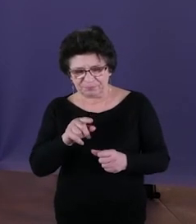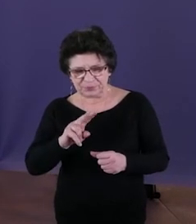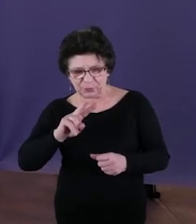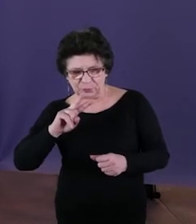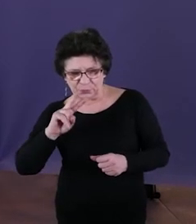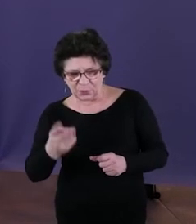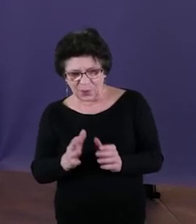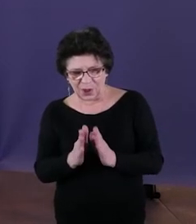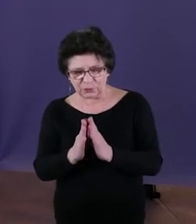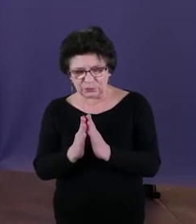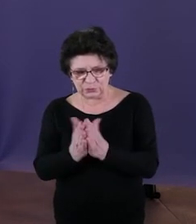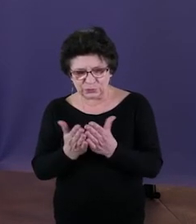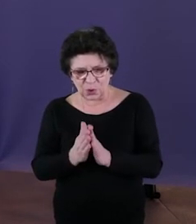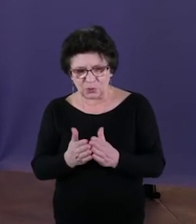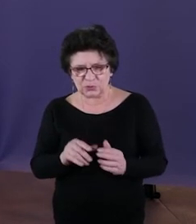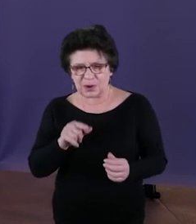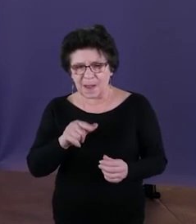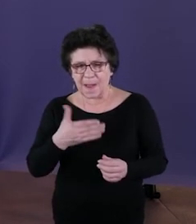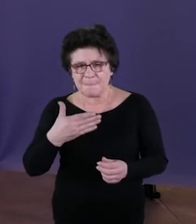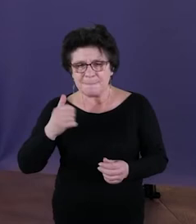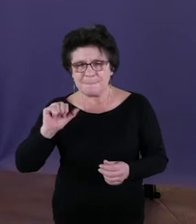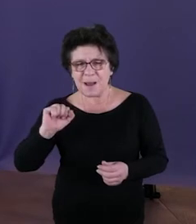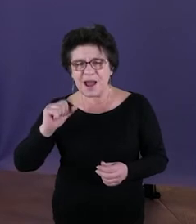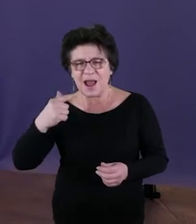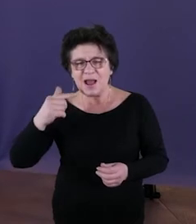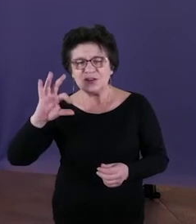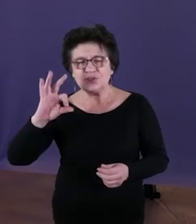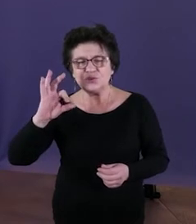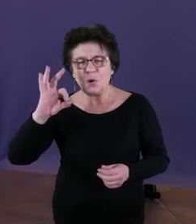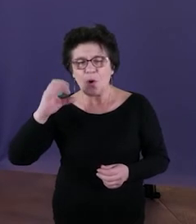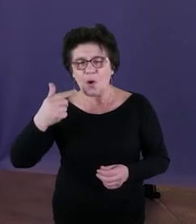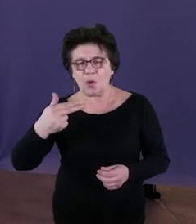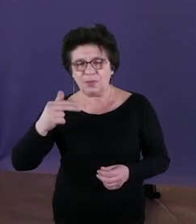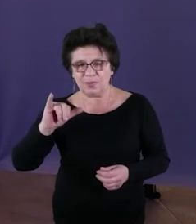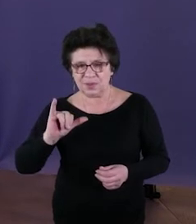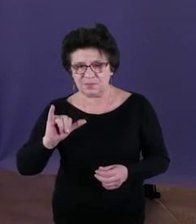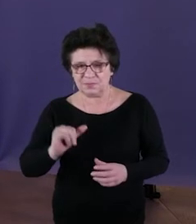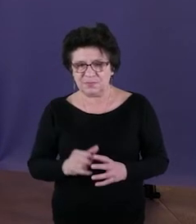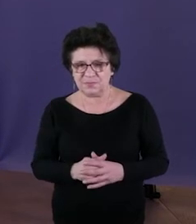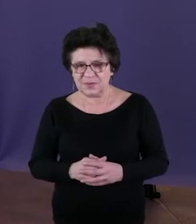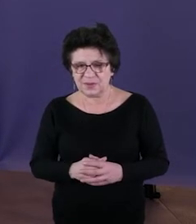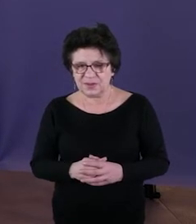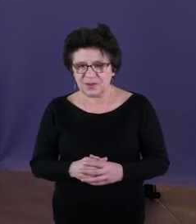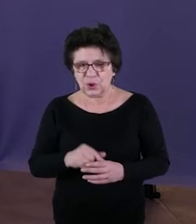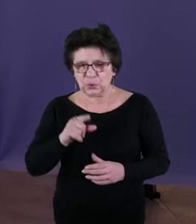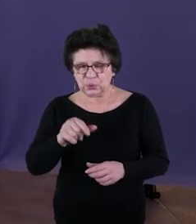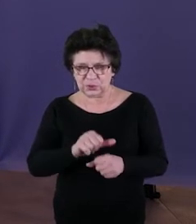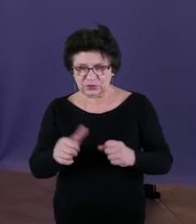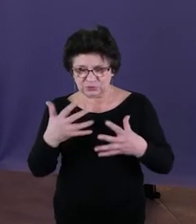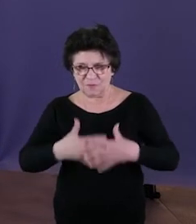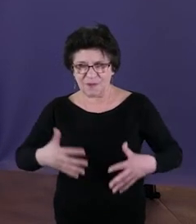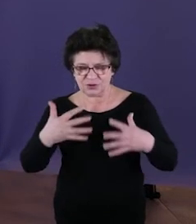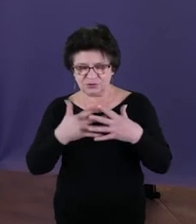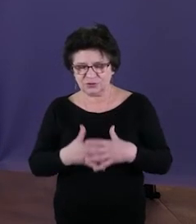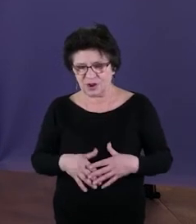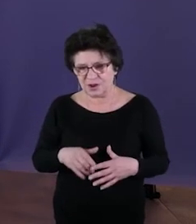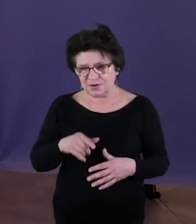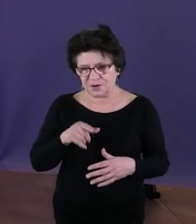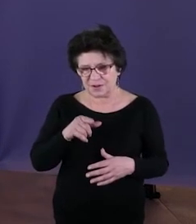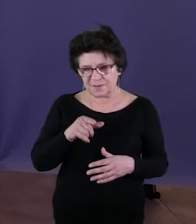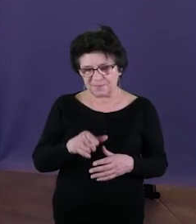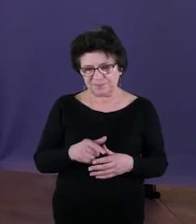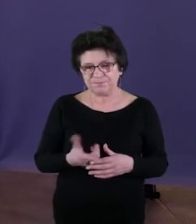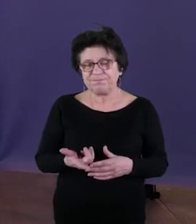tematem masonów i troszeczkę zagłębiłam się w ten w ten w tym tematykę szerzej